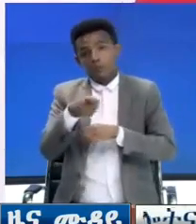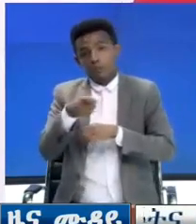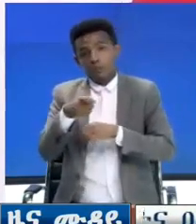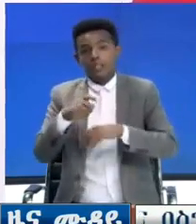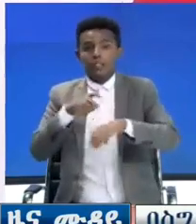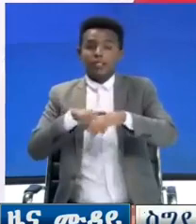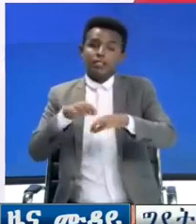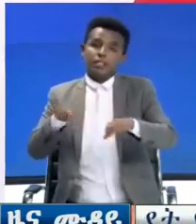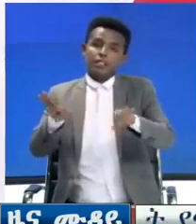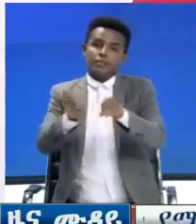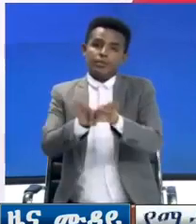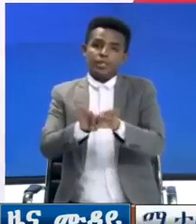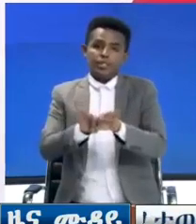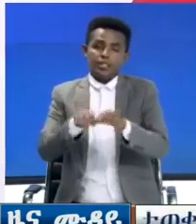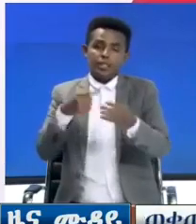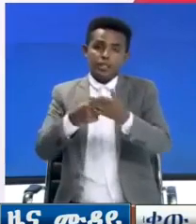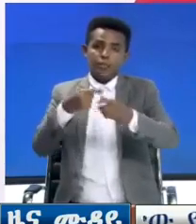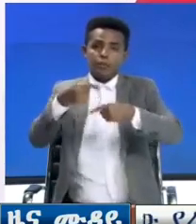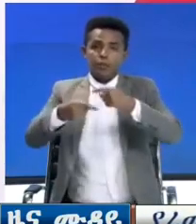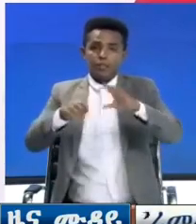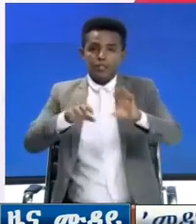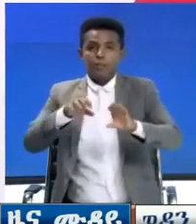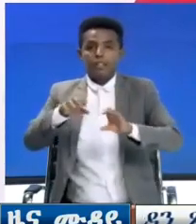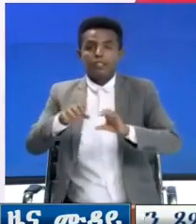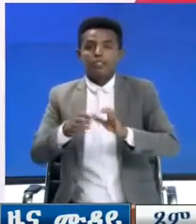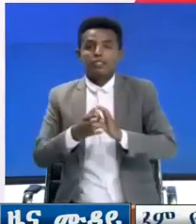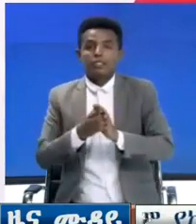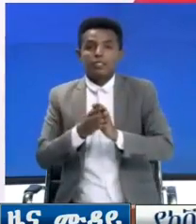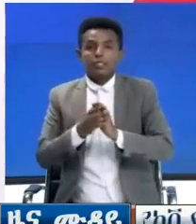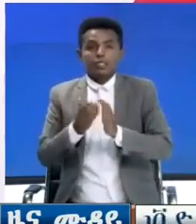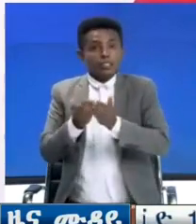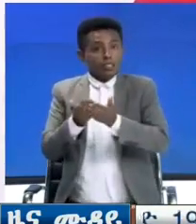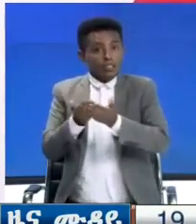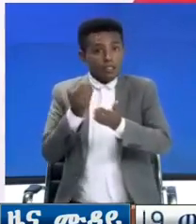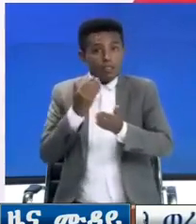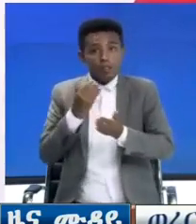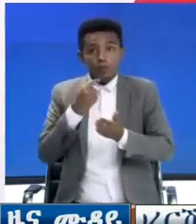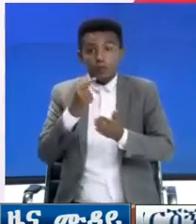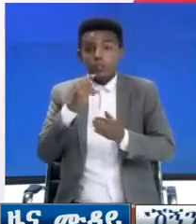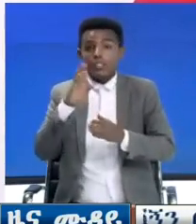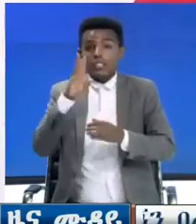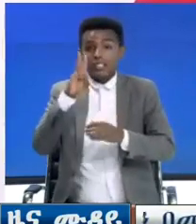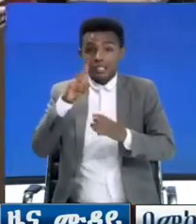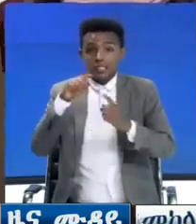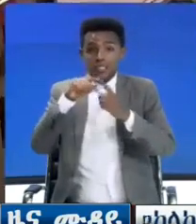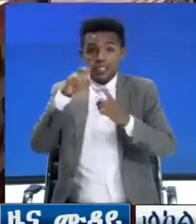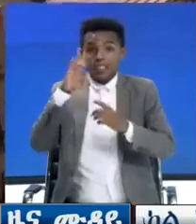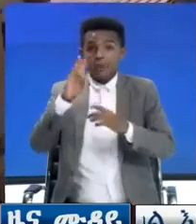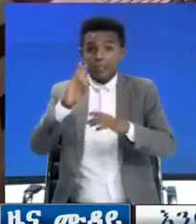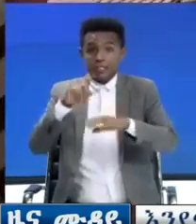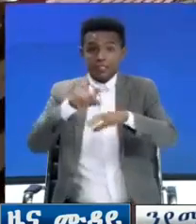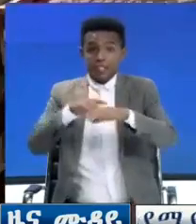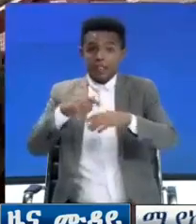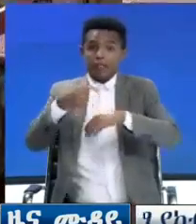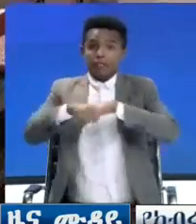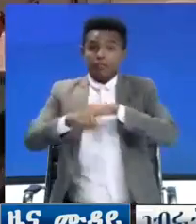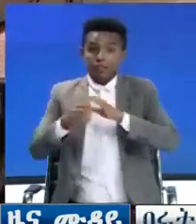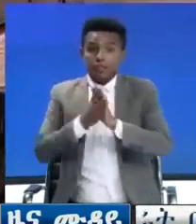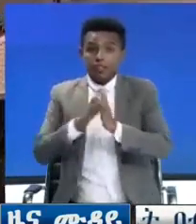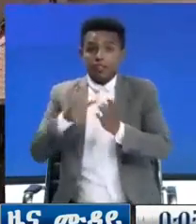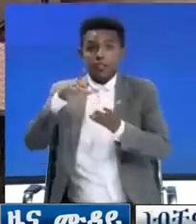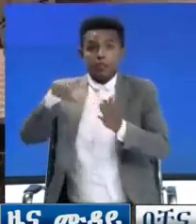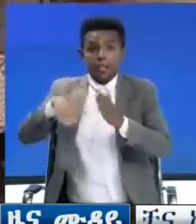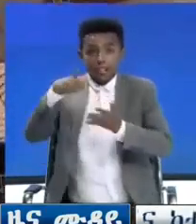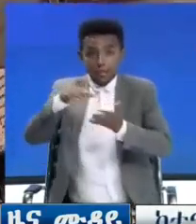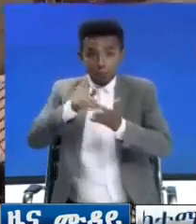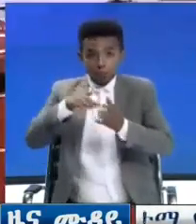ጊዜ ይፈልጋል ይሄን ፕሮሰስ የሚያረጋ ዳልኩት ከ6 ከ7 ሰዓት የመፍጨት ሁኔታ አለው ከባህር ዳር ውጭ ባሉት ከተሞች የናሙና